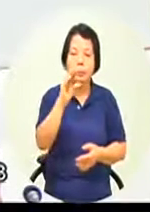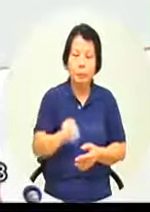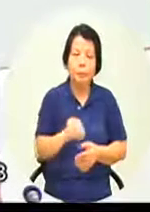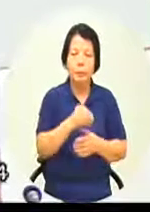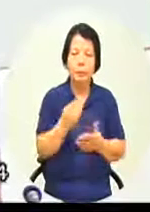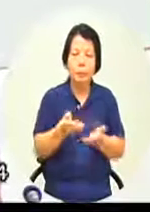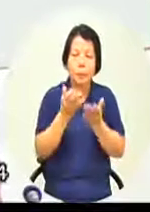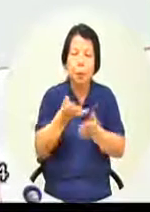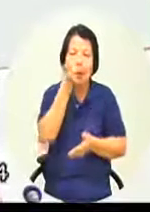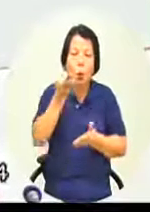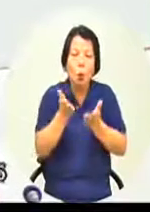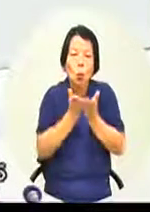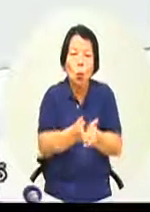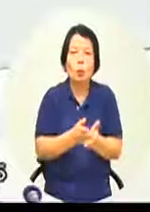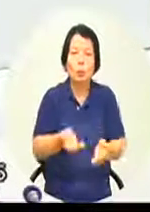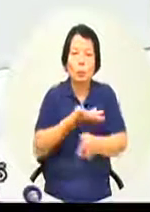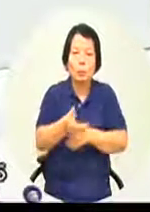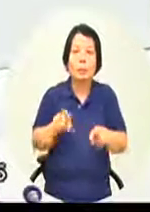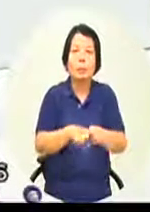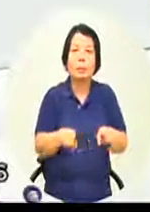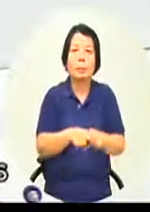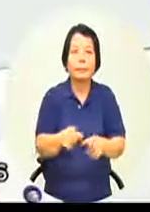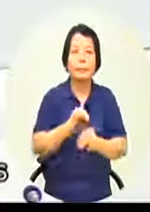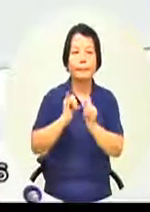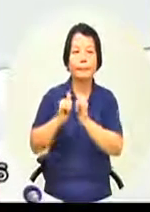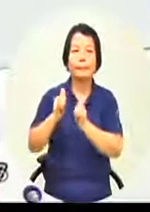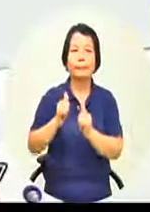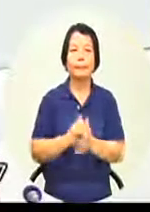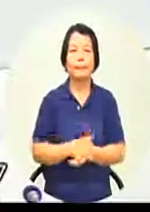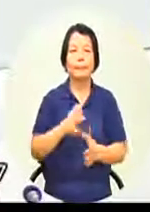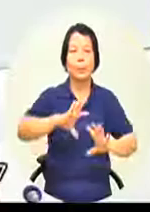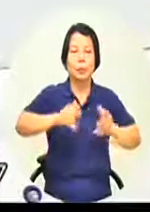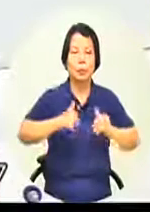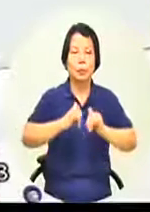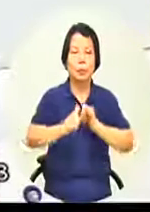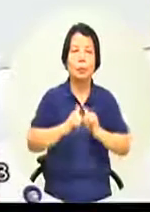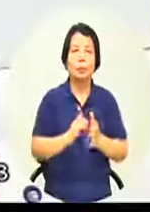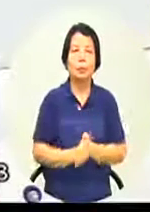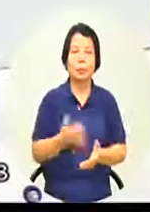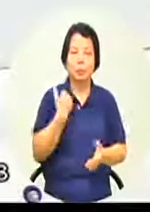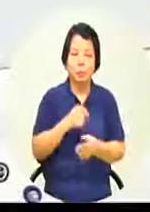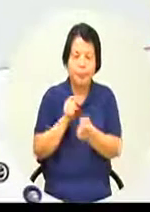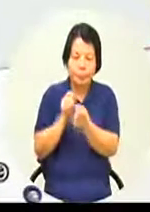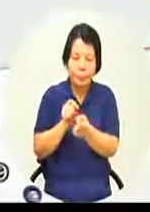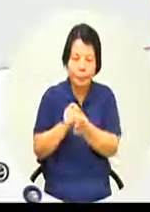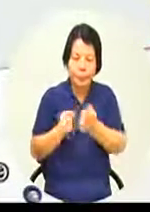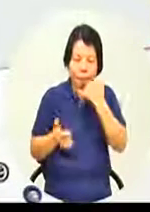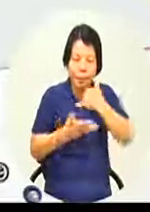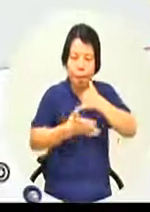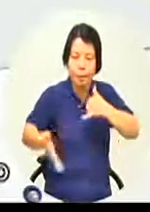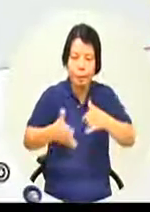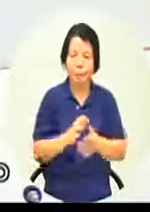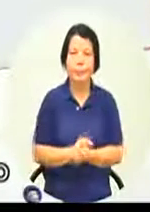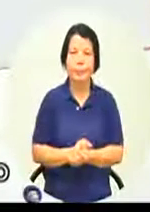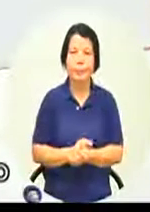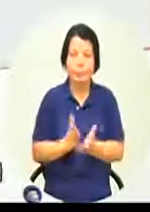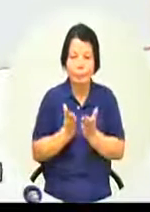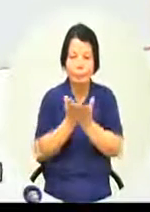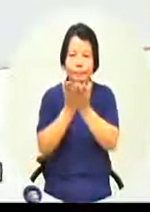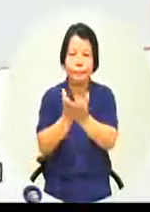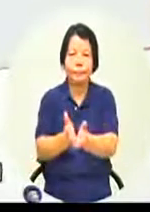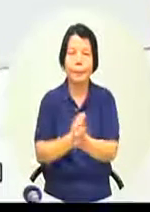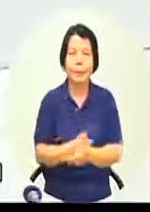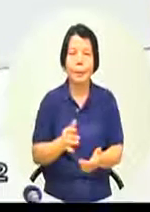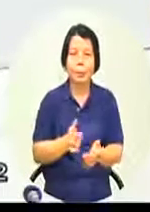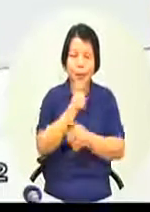小型的游艇，让一般的市民朋友、一般的国民可以亲近海洋让我们高雄市